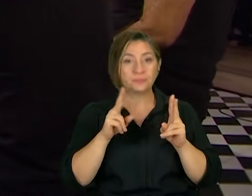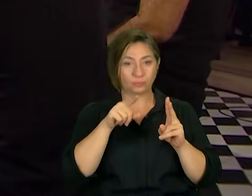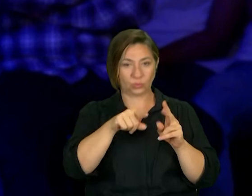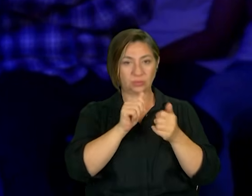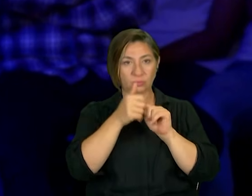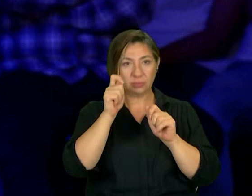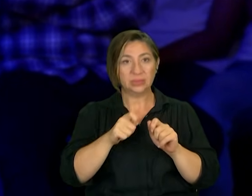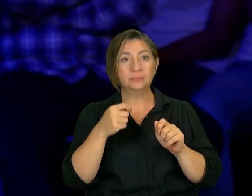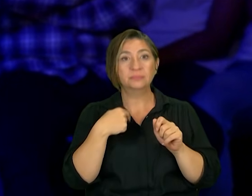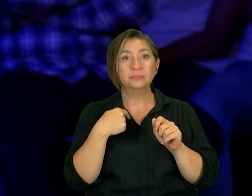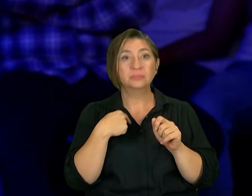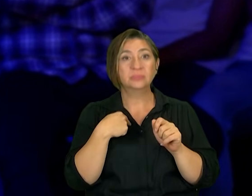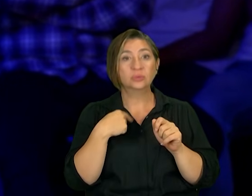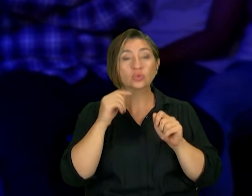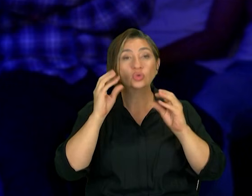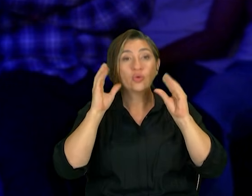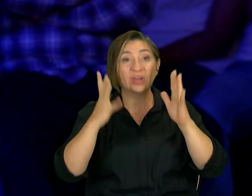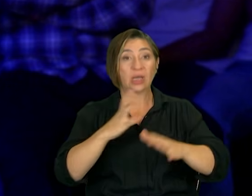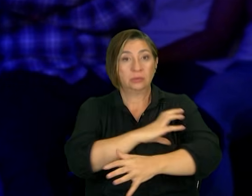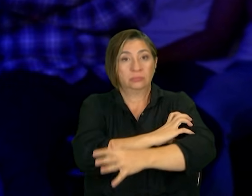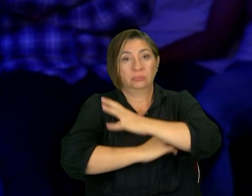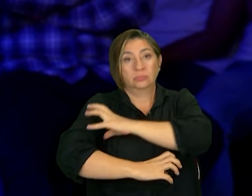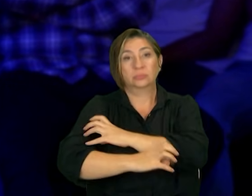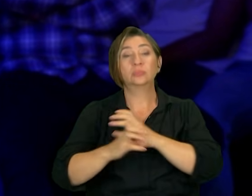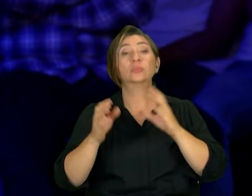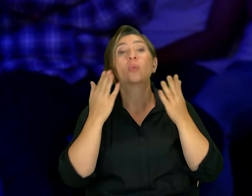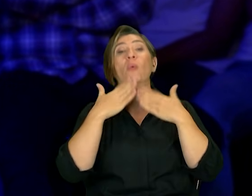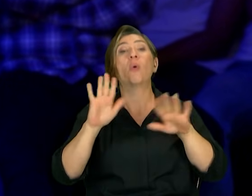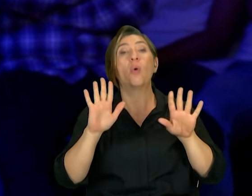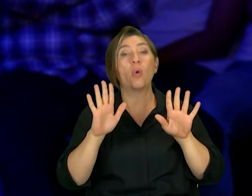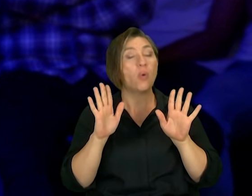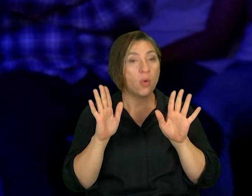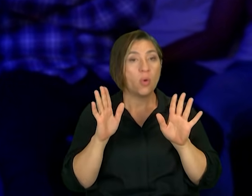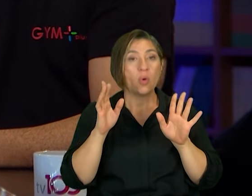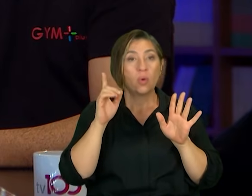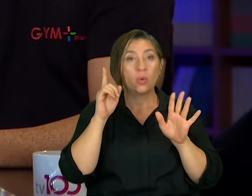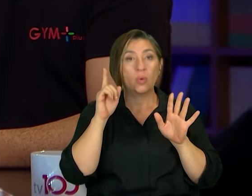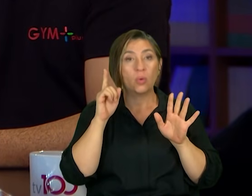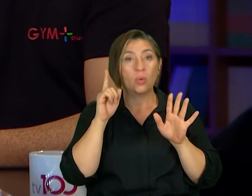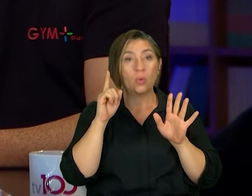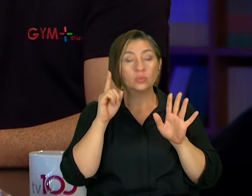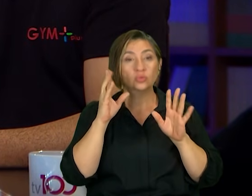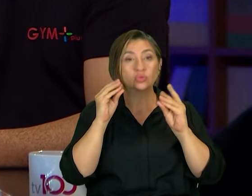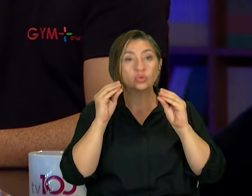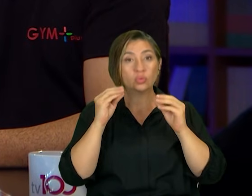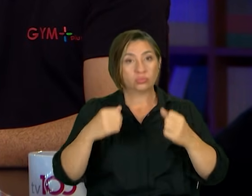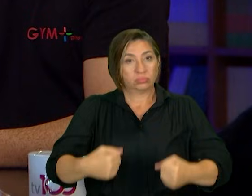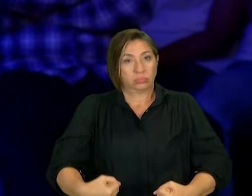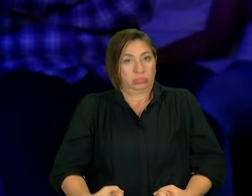yapan bizim sistemimizde çok fazla kas gücünü kullanmadığımız için genelde çok